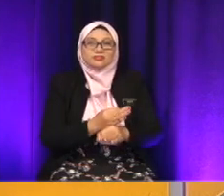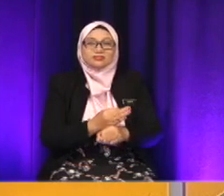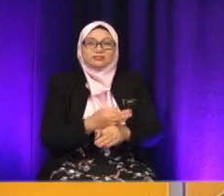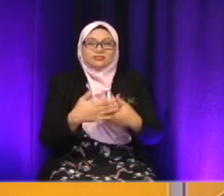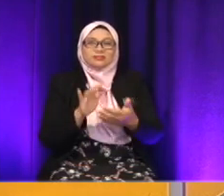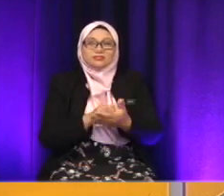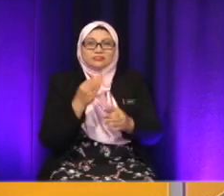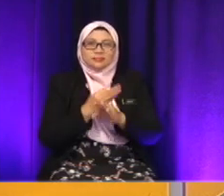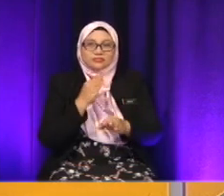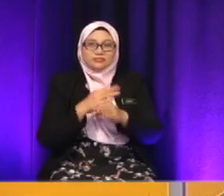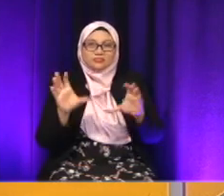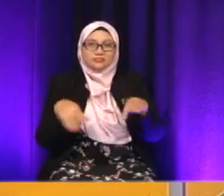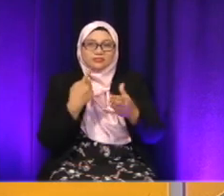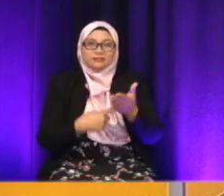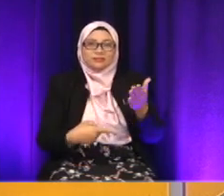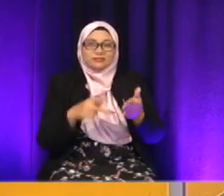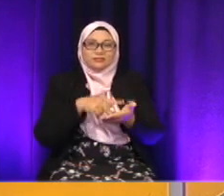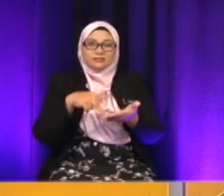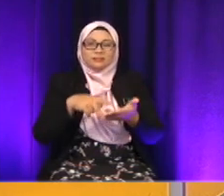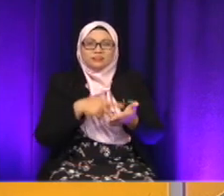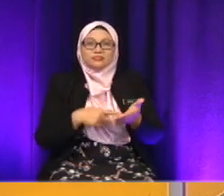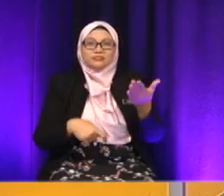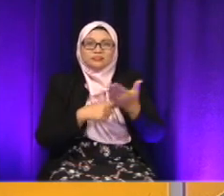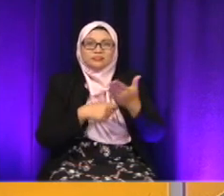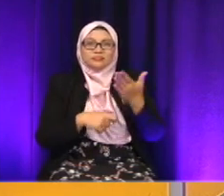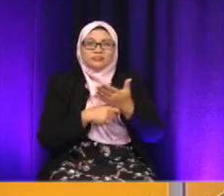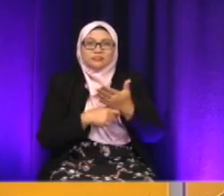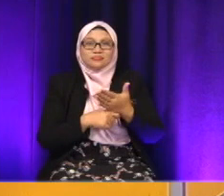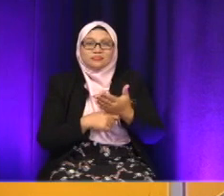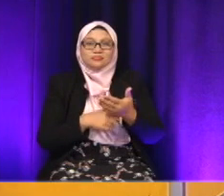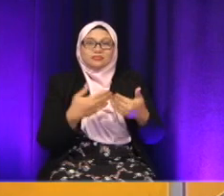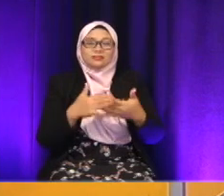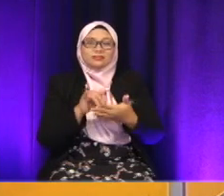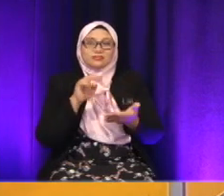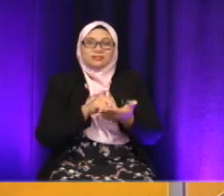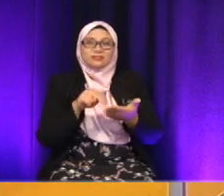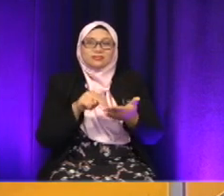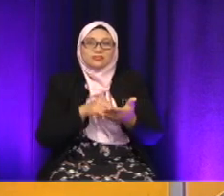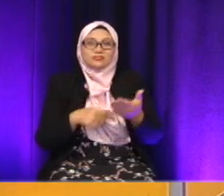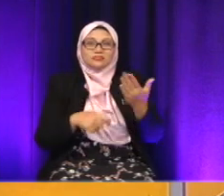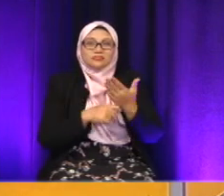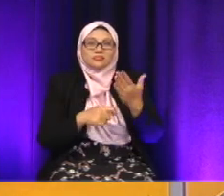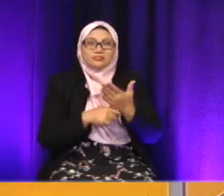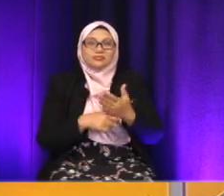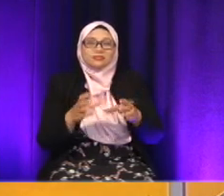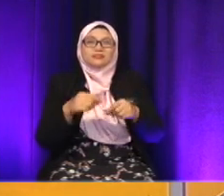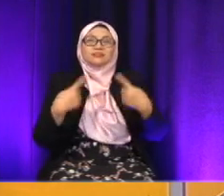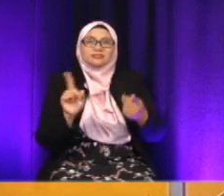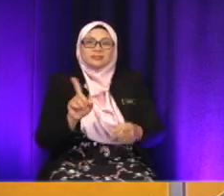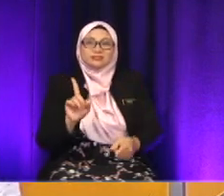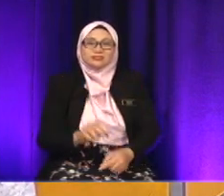mengira hasil tambah kemudian aku pergi ke mana untuk dipulangkan ke fungsi